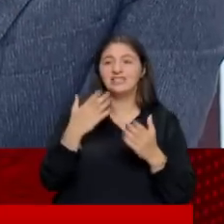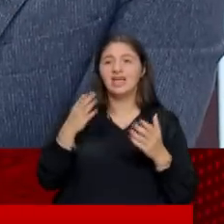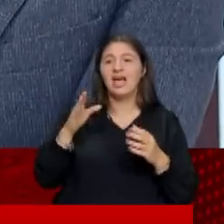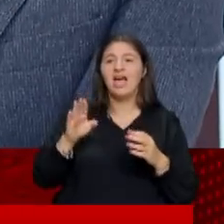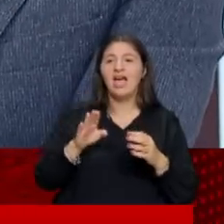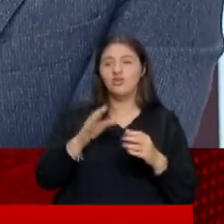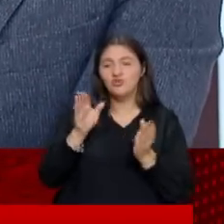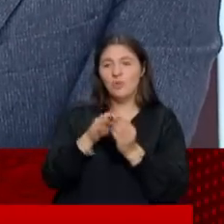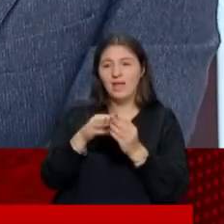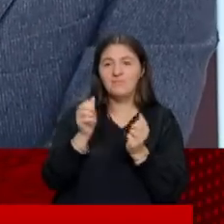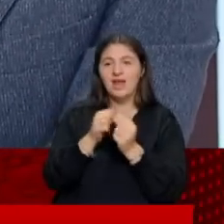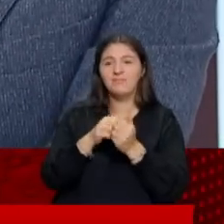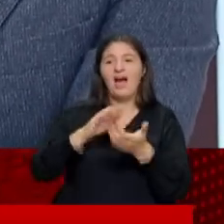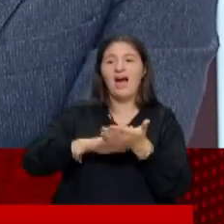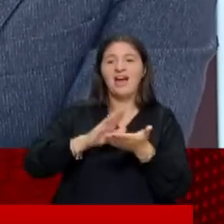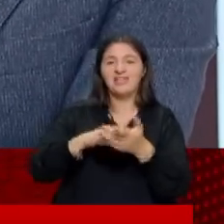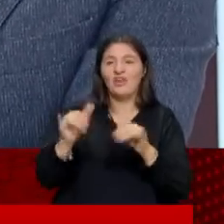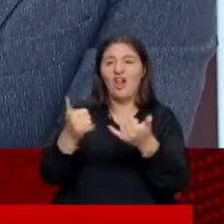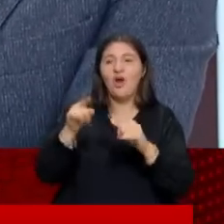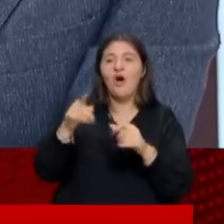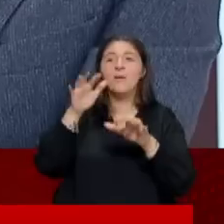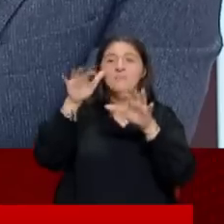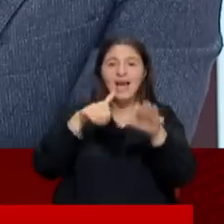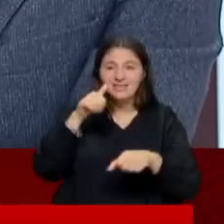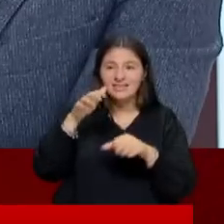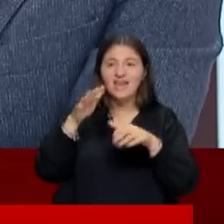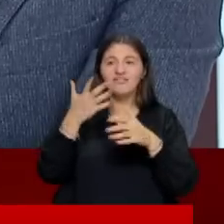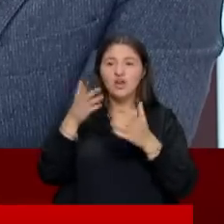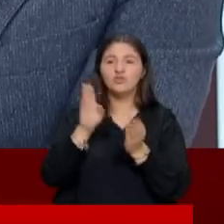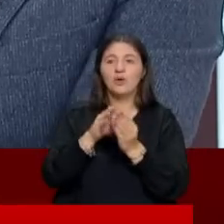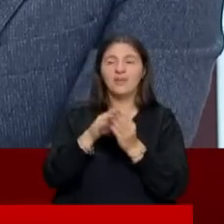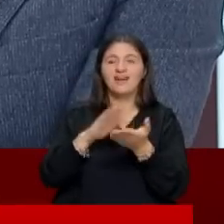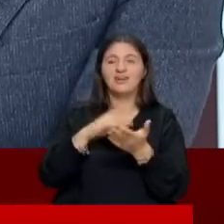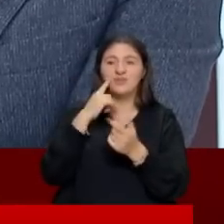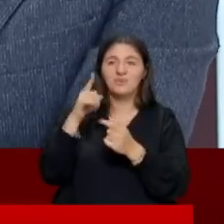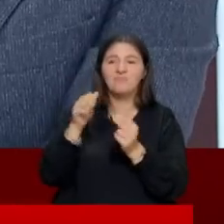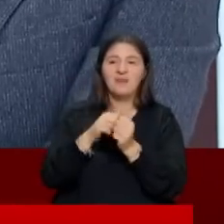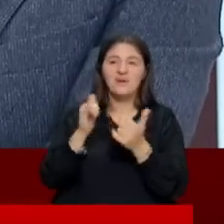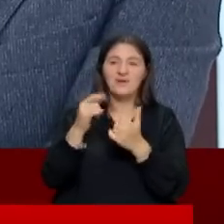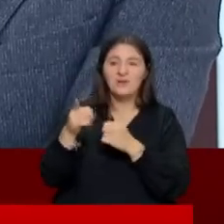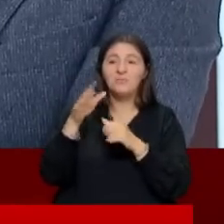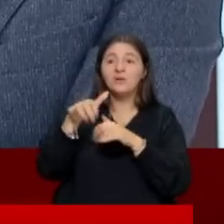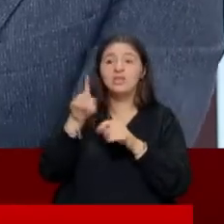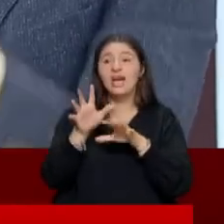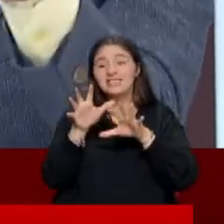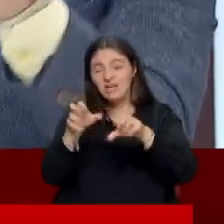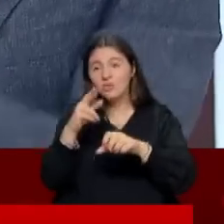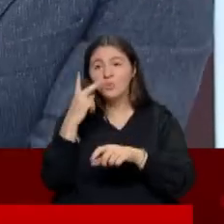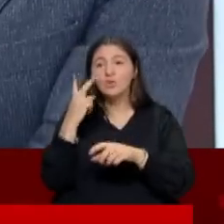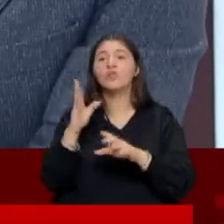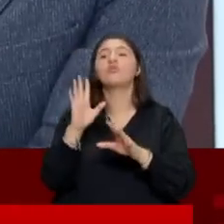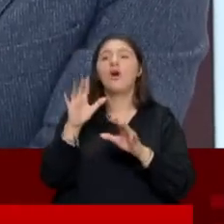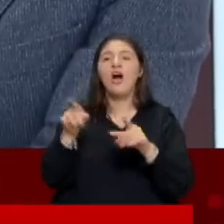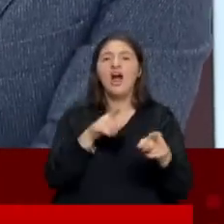evcil hayvanı var köpeği ile beraber arkadaş ediyor O Panter ve köpeğin arkadaşlığını göreceğiz Bunlar ikisi birbiriyle oynuyor ve Pantera ona saldırıyor gibi görünüyor ama bayağı